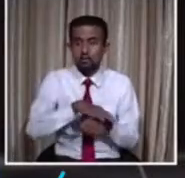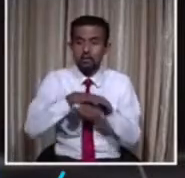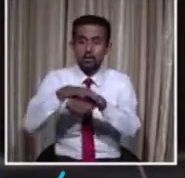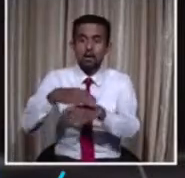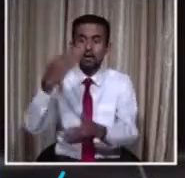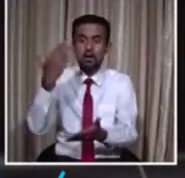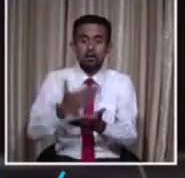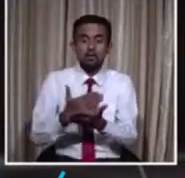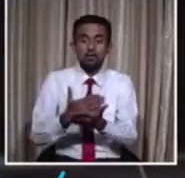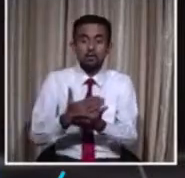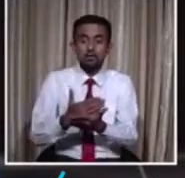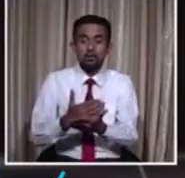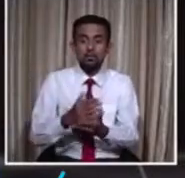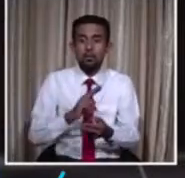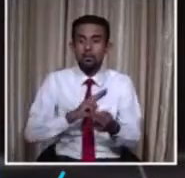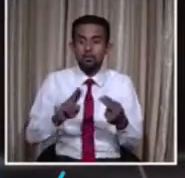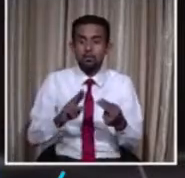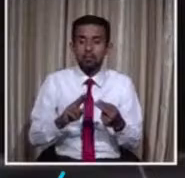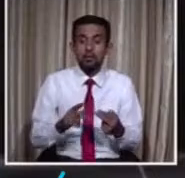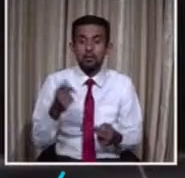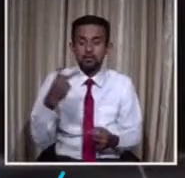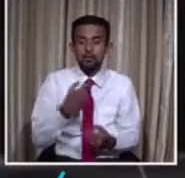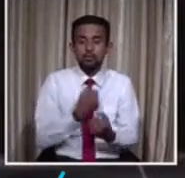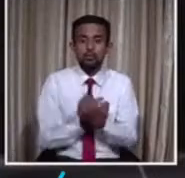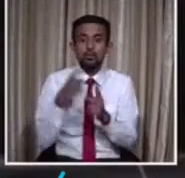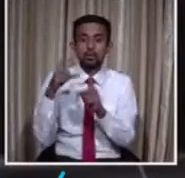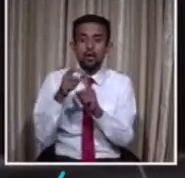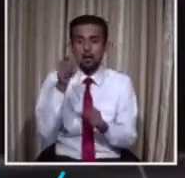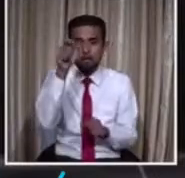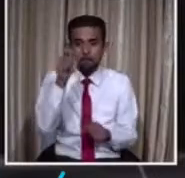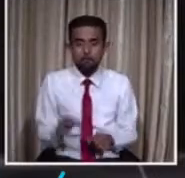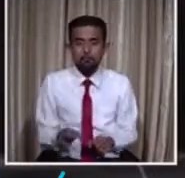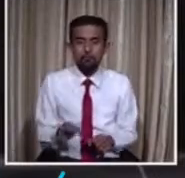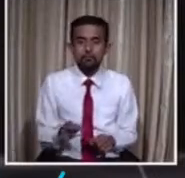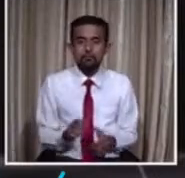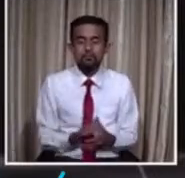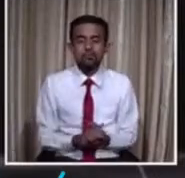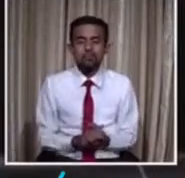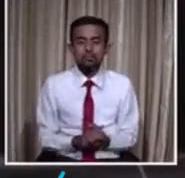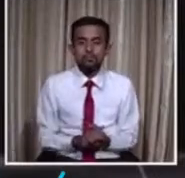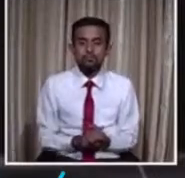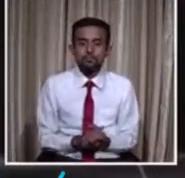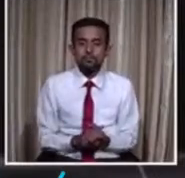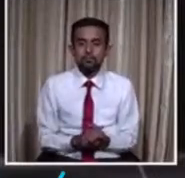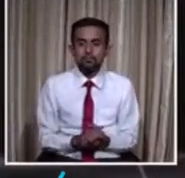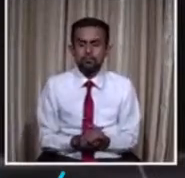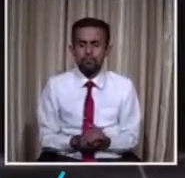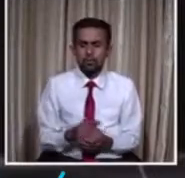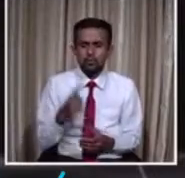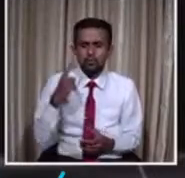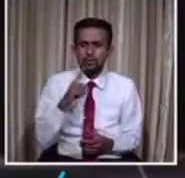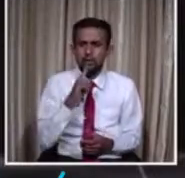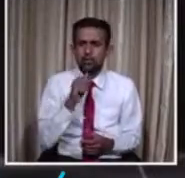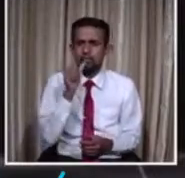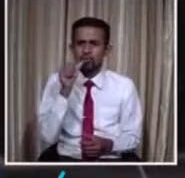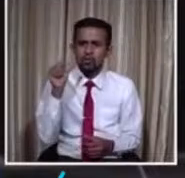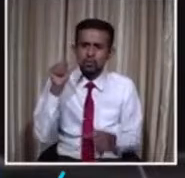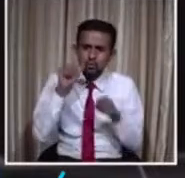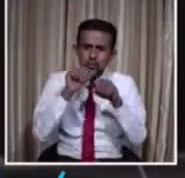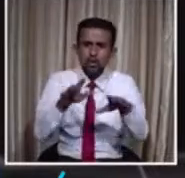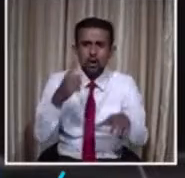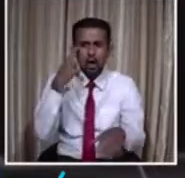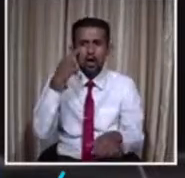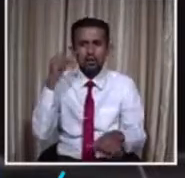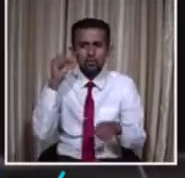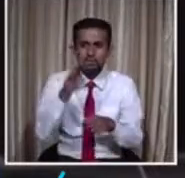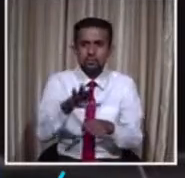කරන්න එන්න දෙන්න එපා ඒ අනුව නියෝජ්‍ය පොලිස්පති දේශබන්දු තෙන්නකෝන් අර මොනාදයකට කියන්නේ වතුර ගහන්න කඳුළු ගෑස්